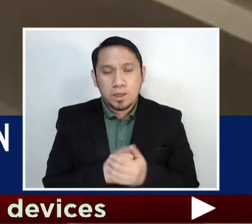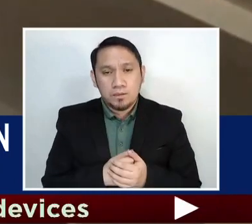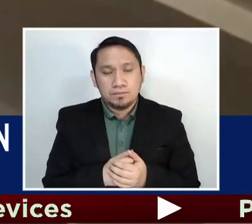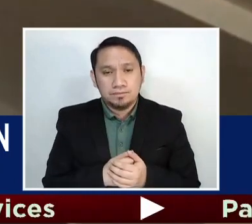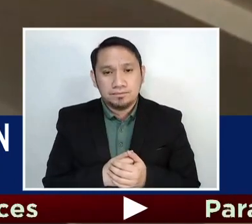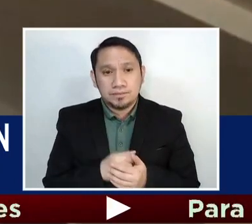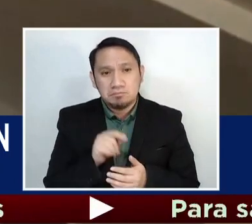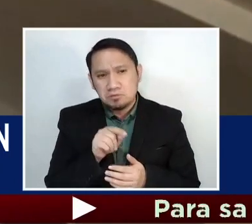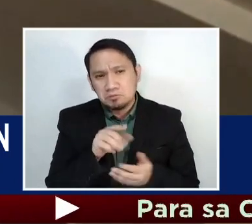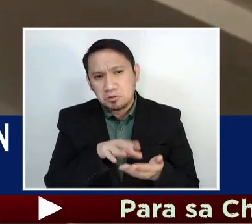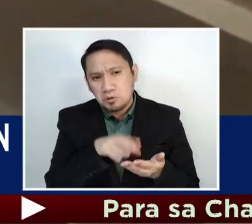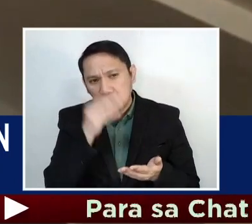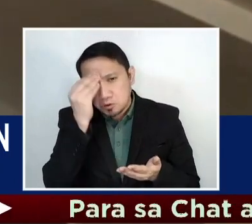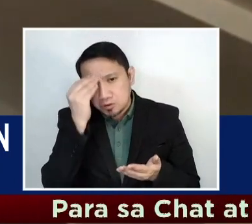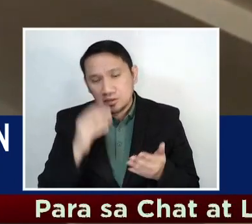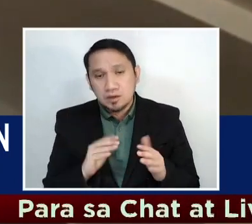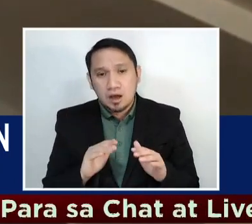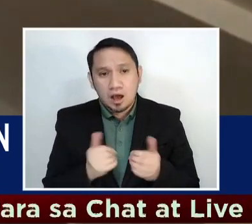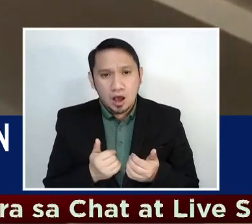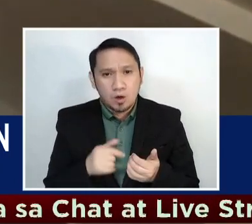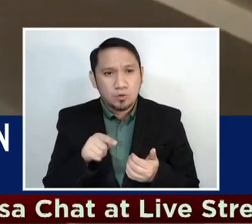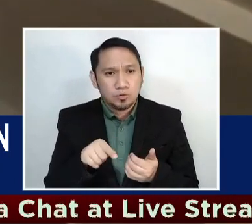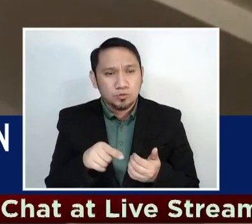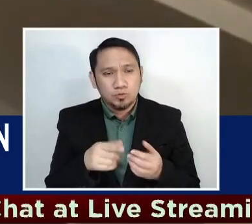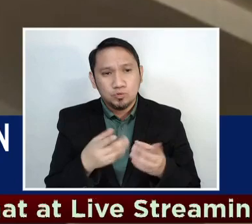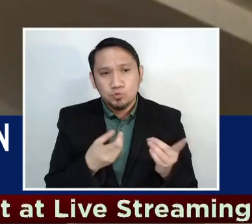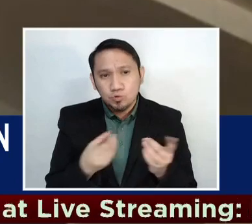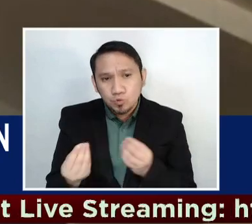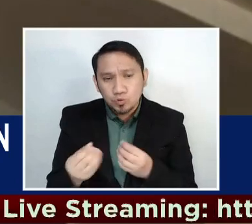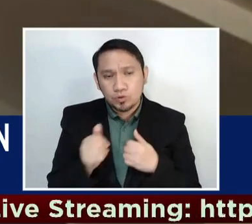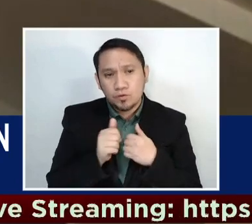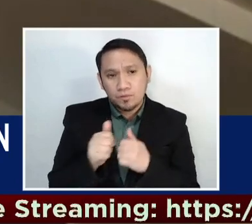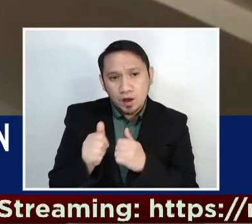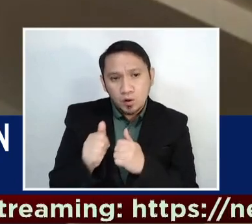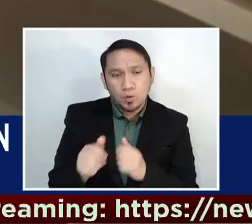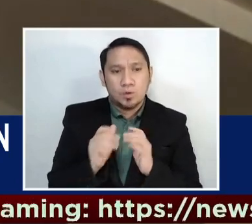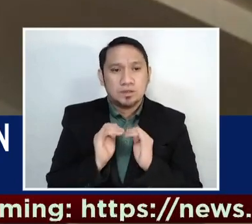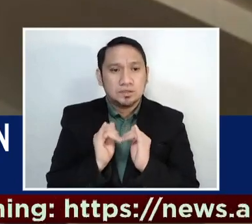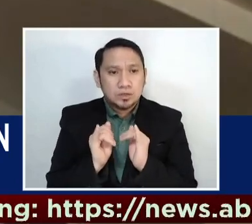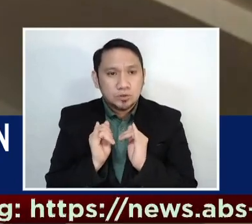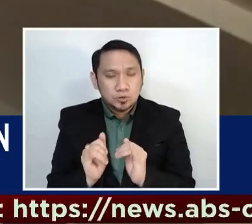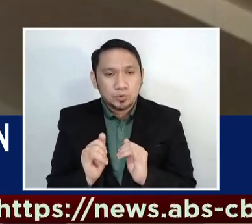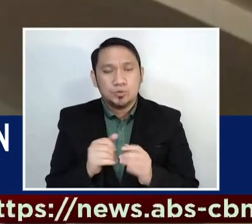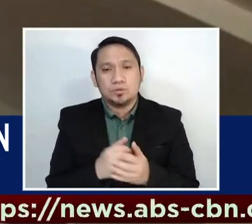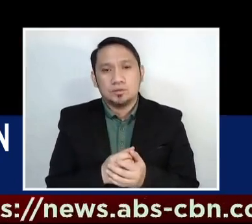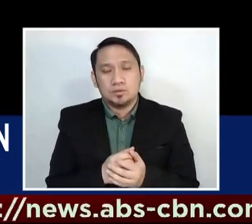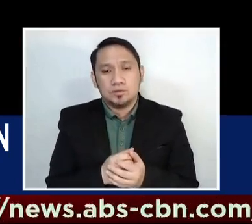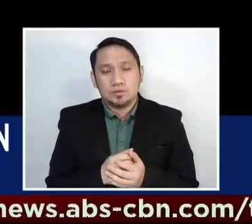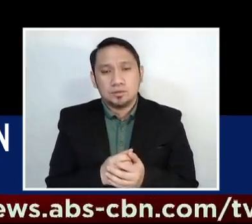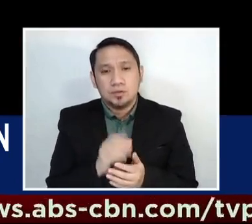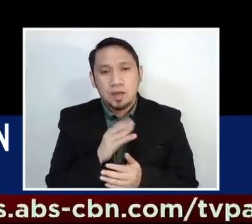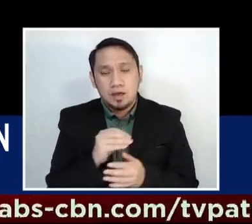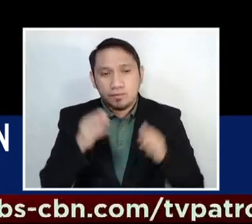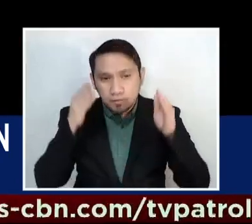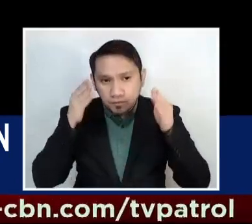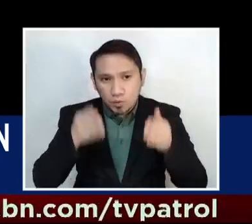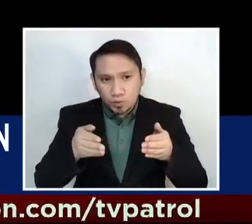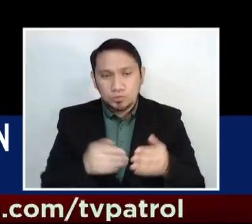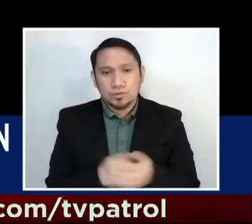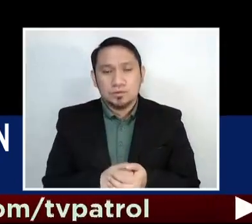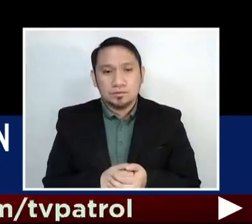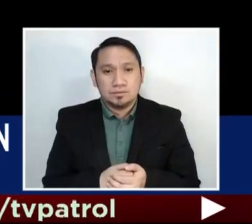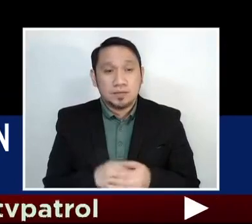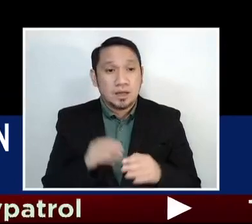Natututo silang gumawa yung sunod-sunod na tasks. They can follow instructions and they're more concentrated. Winning discarded